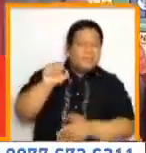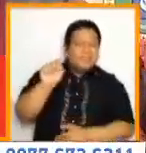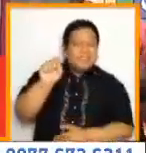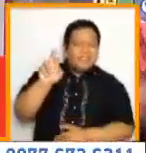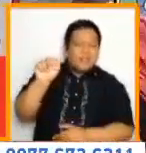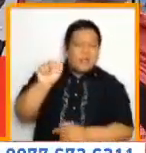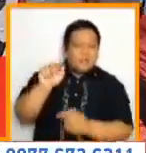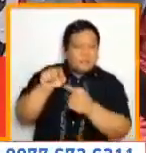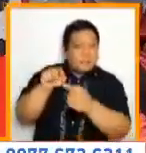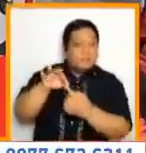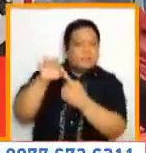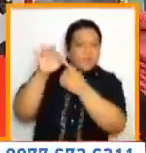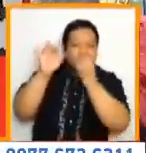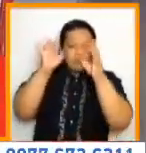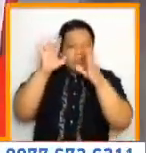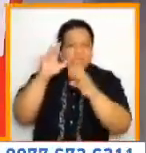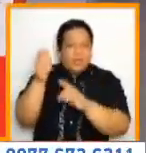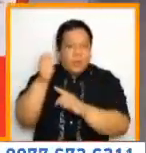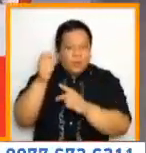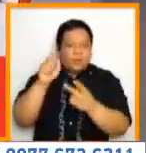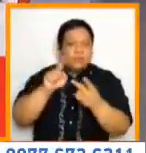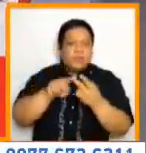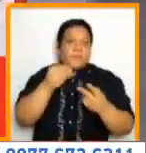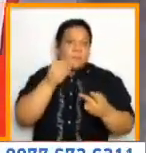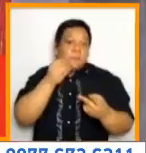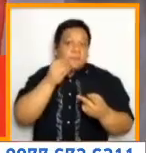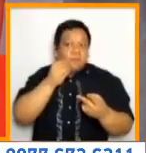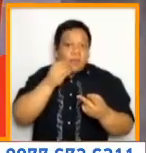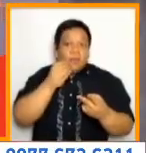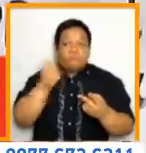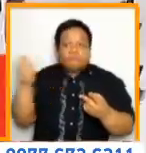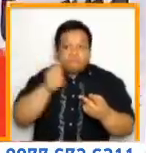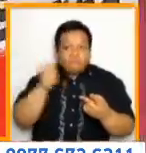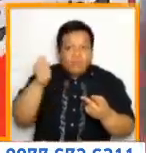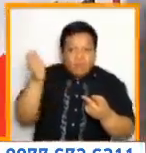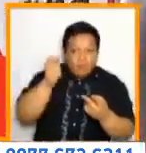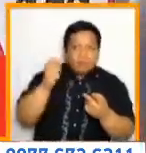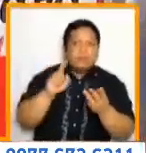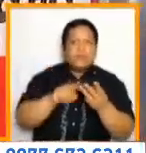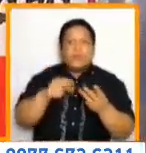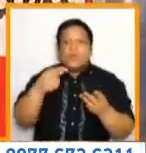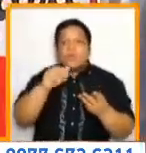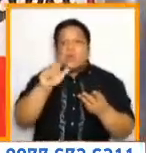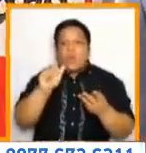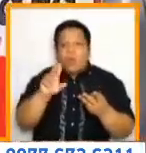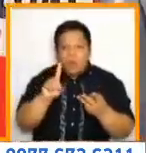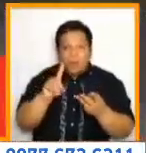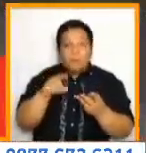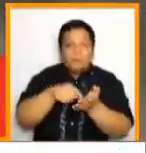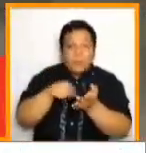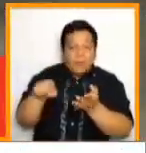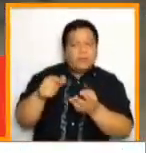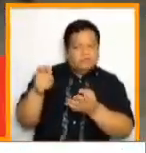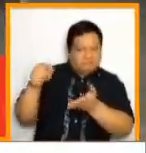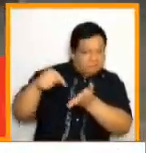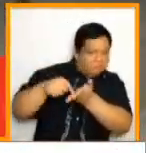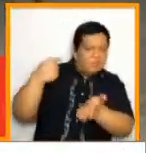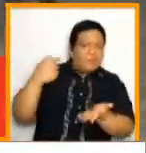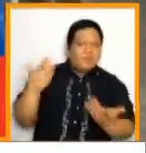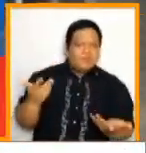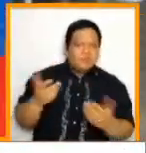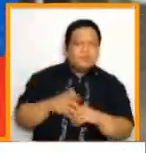at transportation allowance at active hazard duty pay. May mga nagprotesta rin sa ilang probinsya gaya sa Calibo,